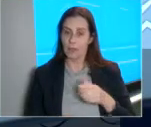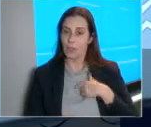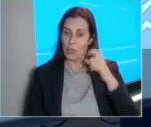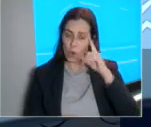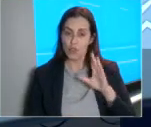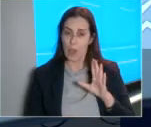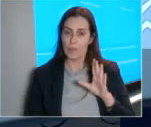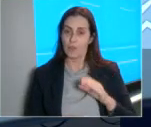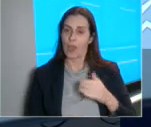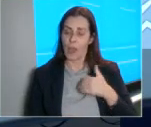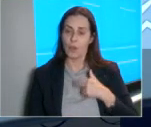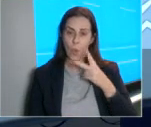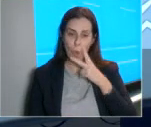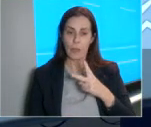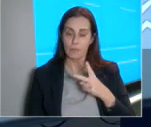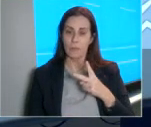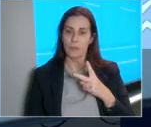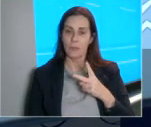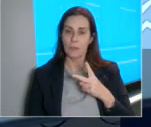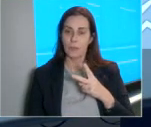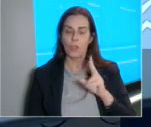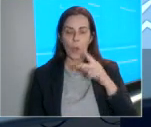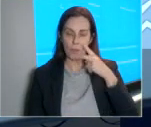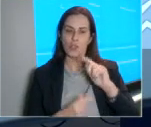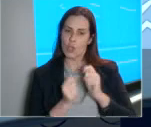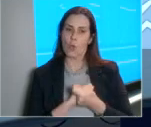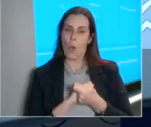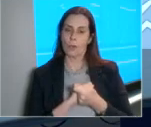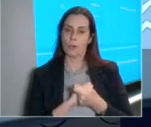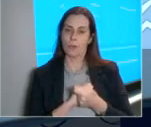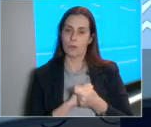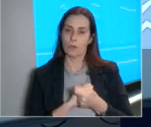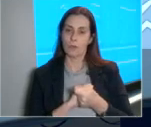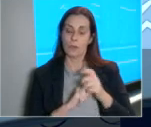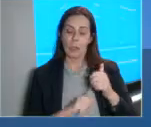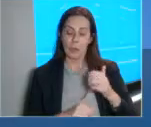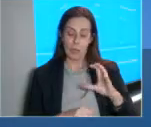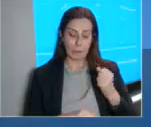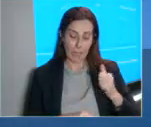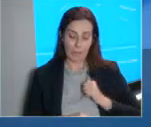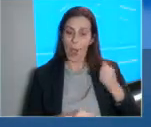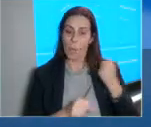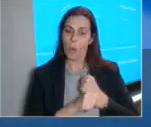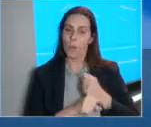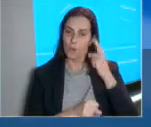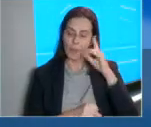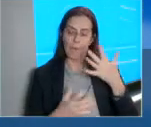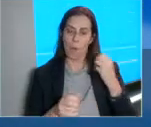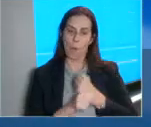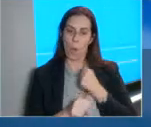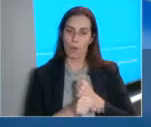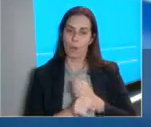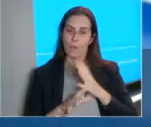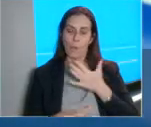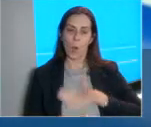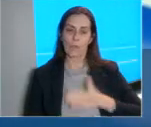חושב שאנחנו רואים איזושהי שינוי מגמה, שבה אם הצבא פועל, הוא פועל והוא יודע איפה הוא פועל,